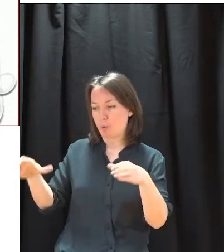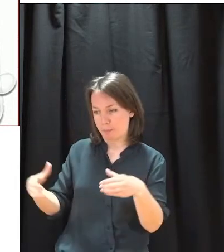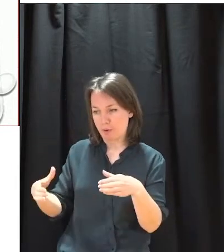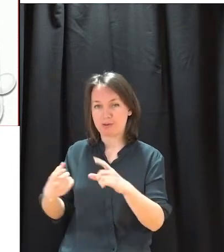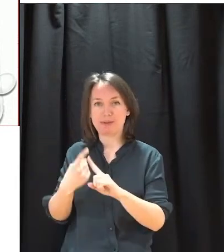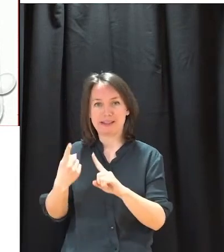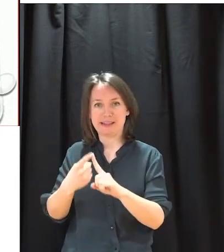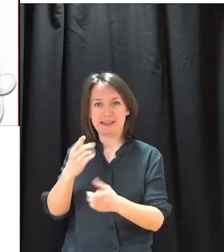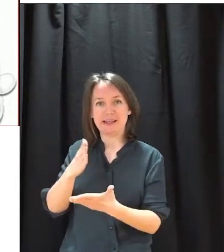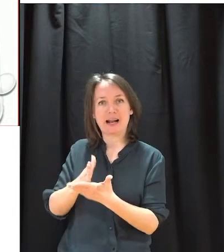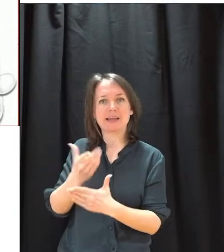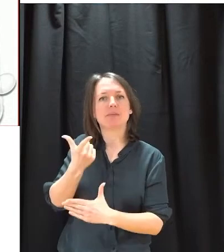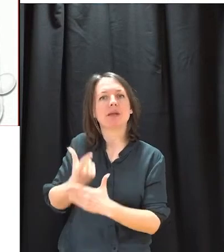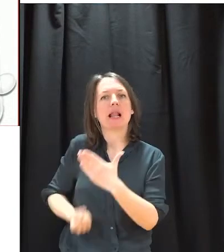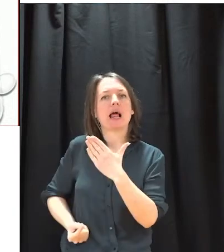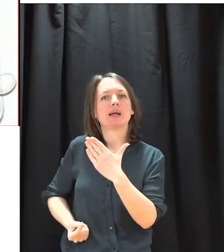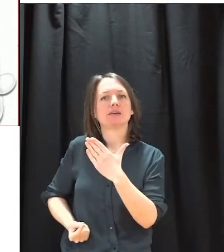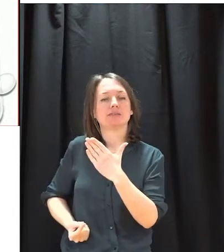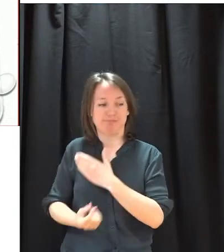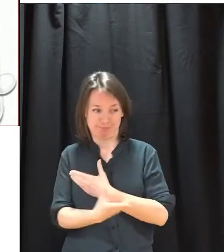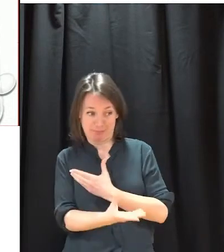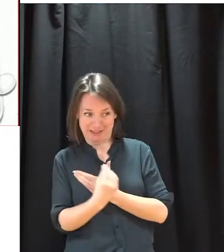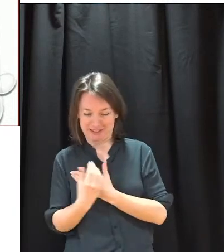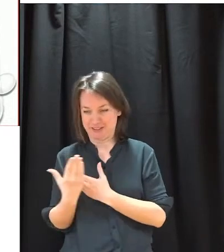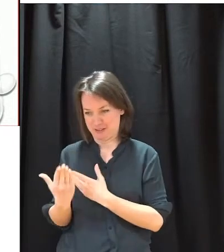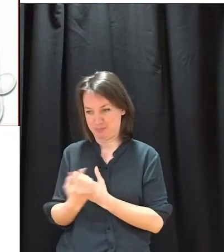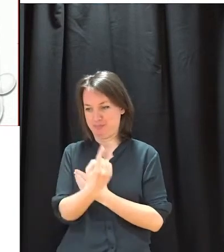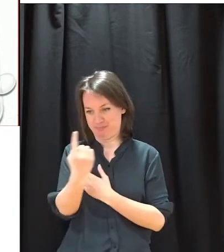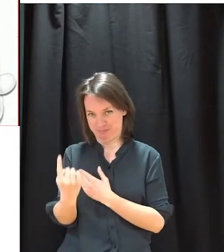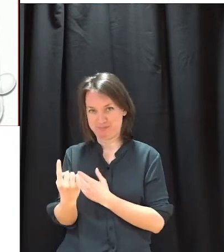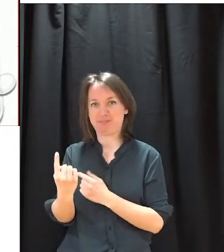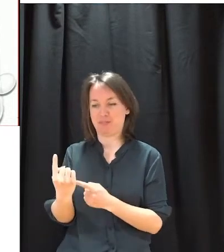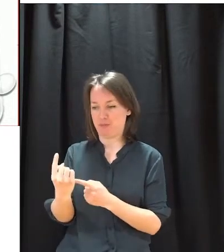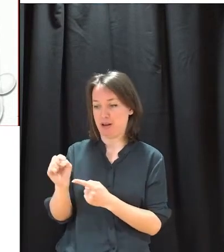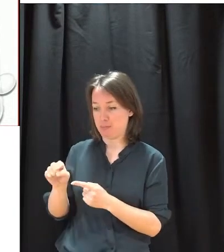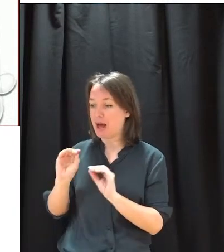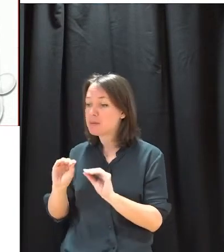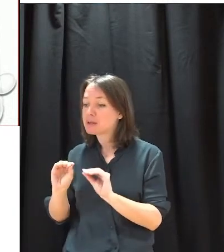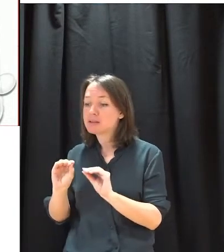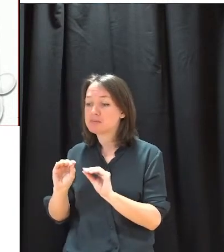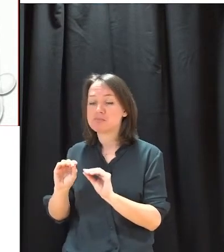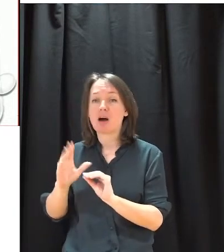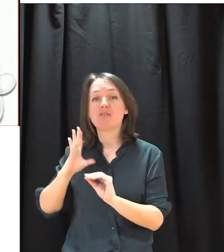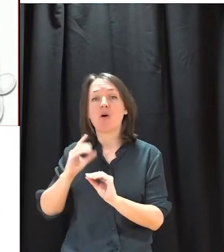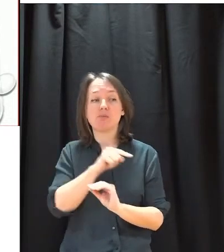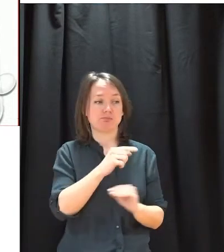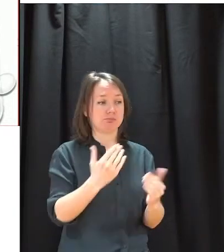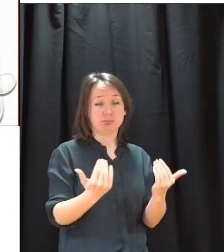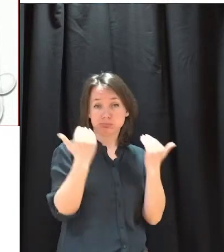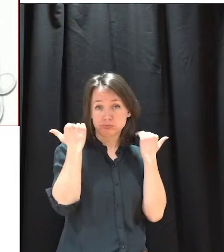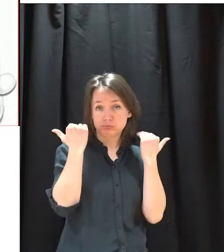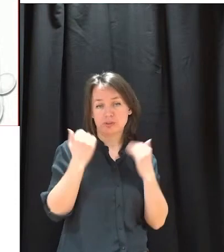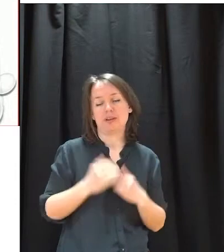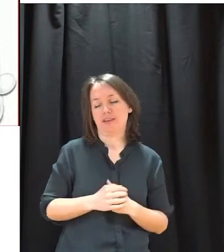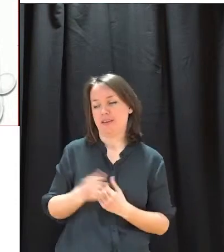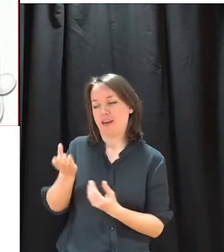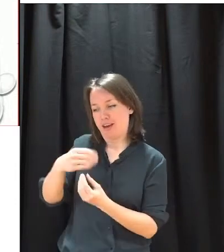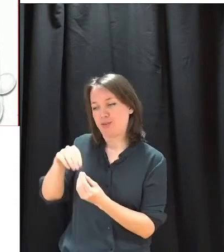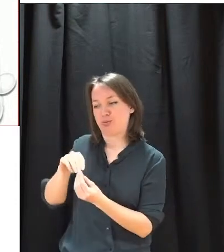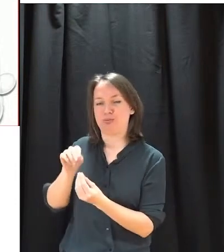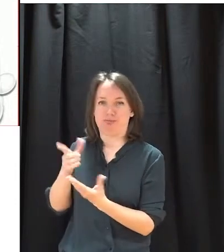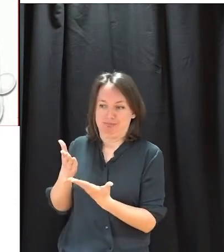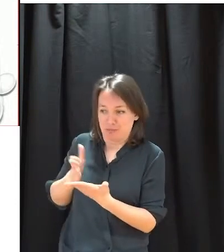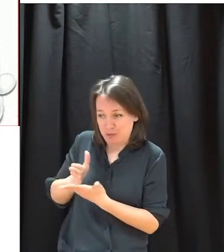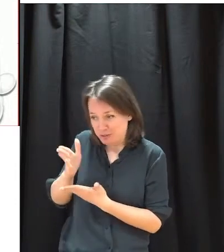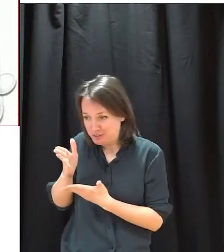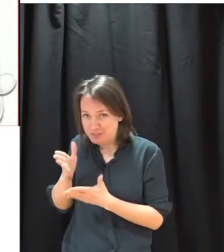bilingue, où là on lui a proposé, pour qu'elle mette du sens en fait sur ce qu'elle apprenait, parce qu'elle ne comprenait pas grand-chose, donc on lui a proposé de